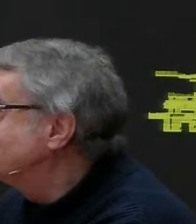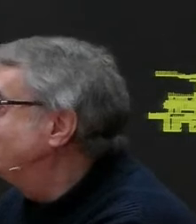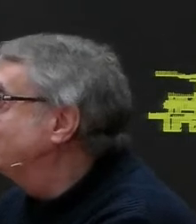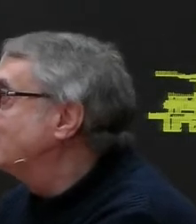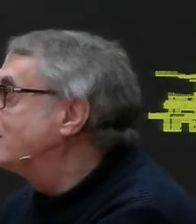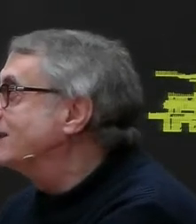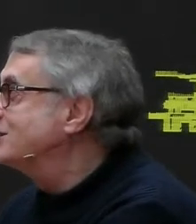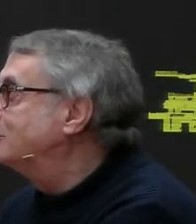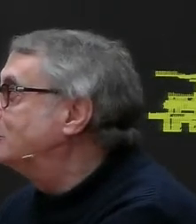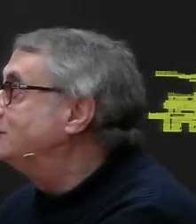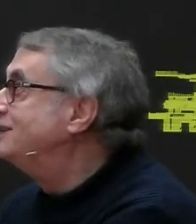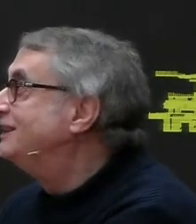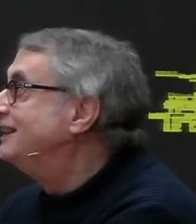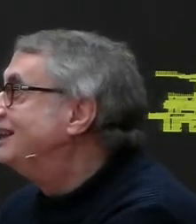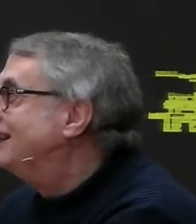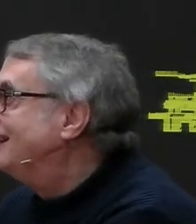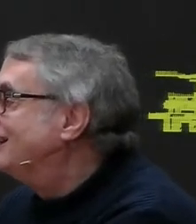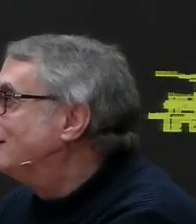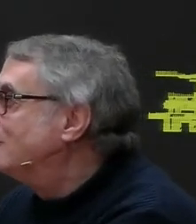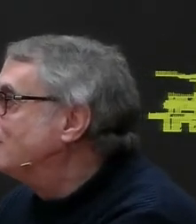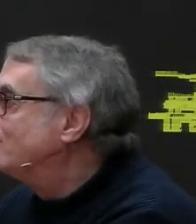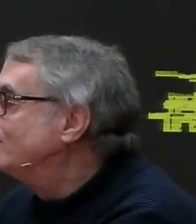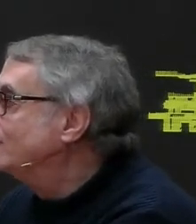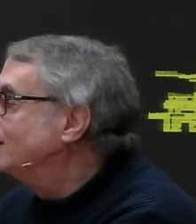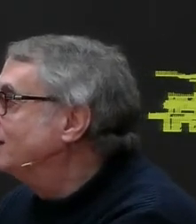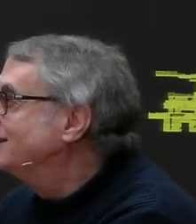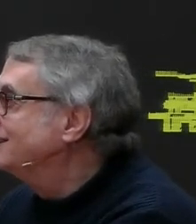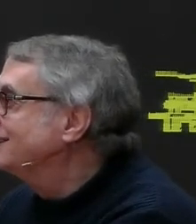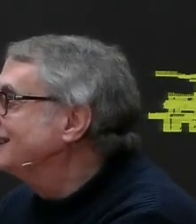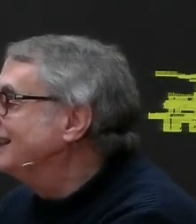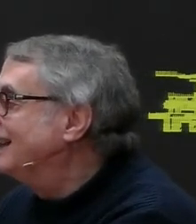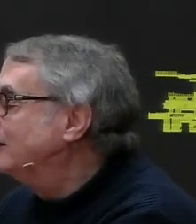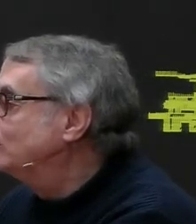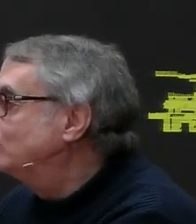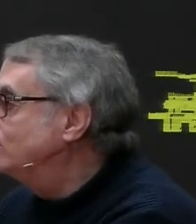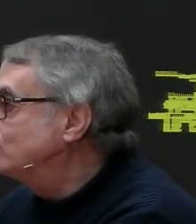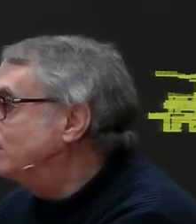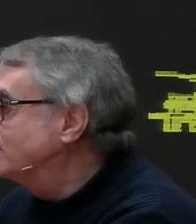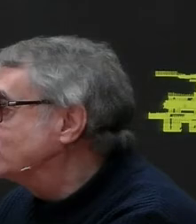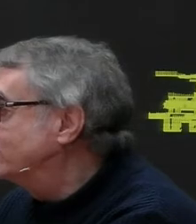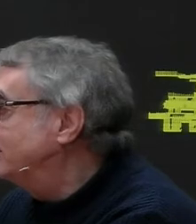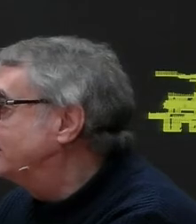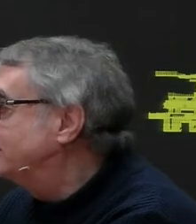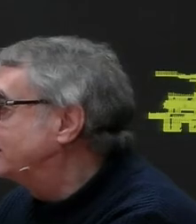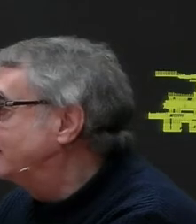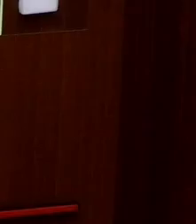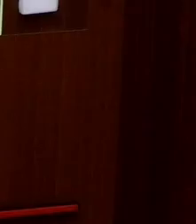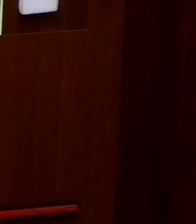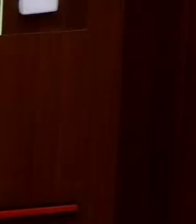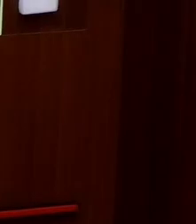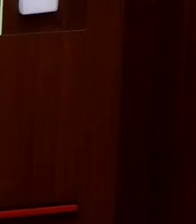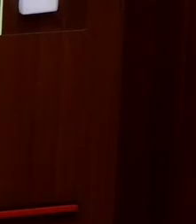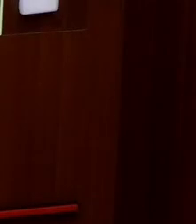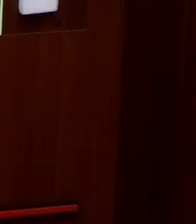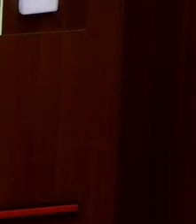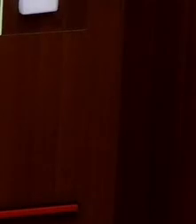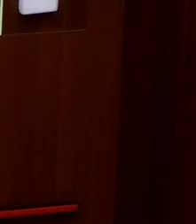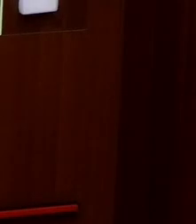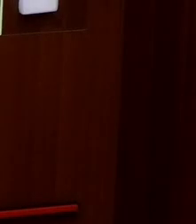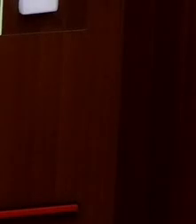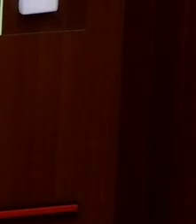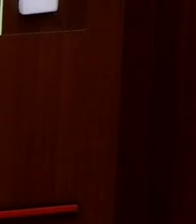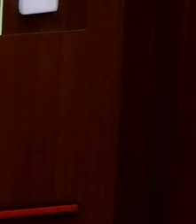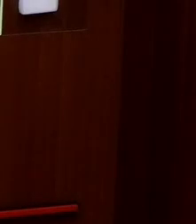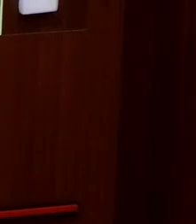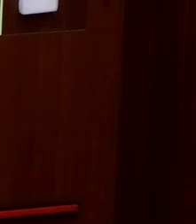Àngels, ara vaig amb tu. Molt bé. Tu ets una persona que per molts de nosaltres has estat